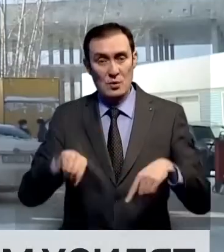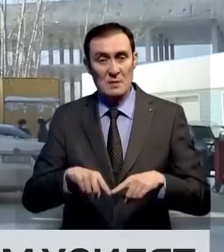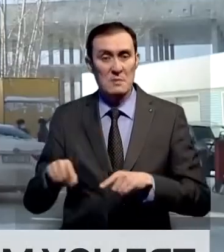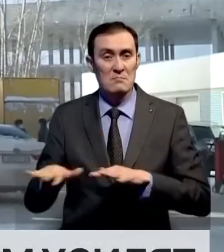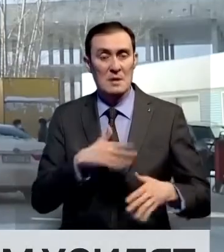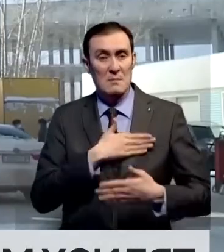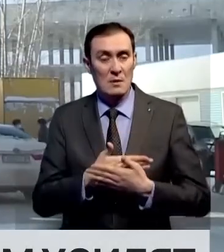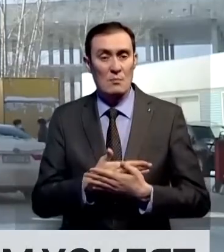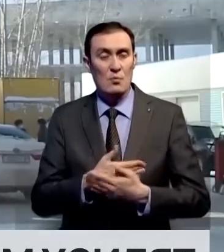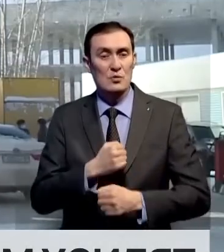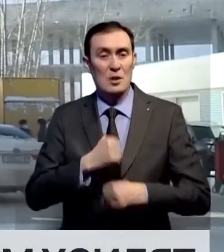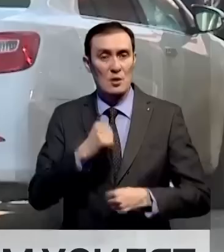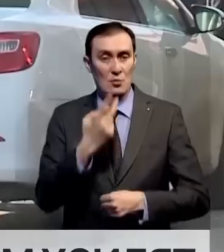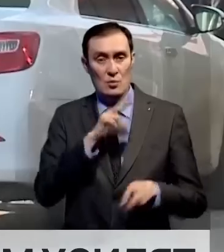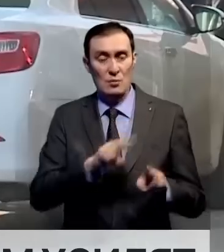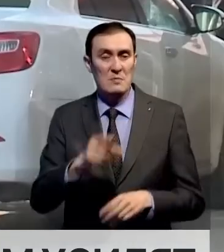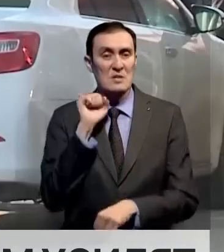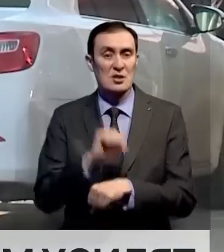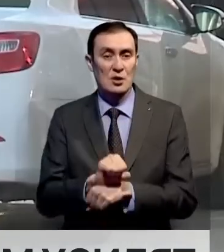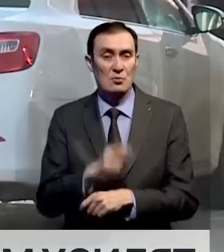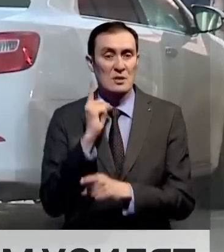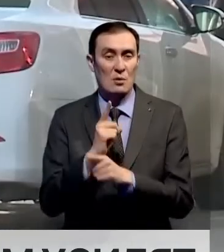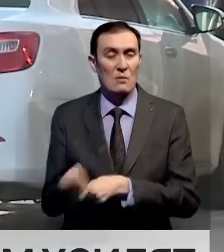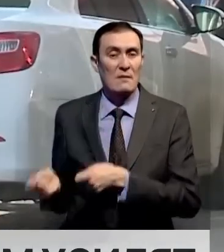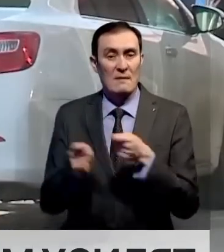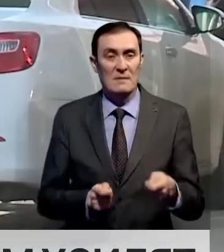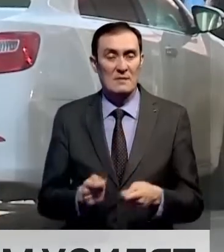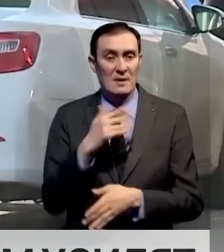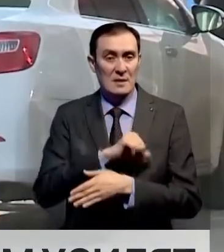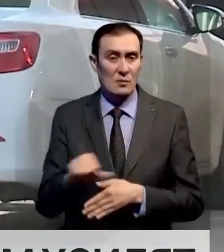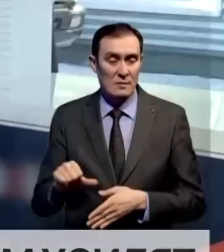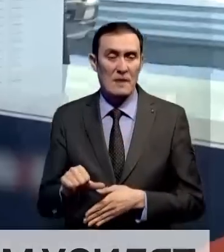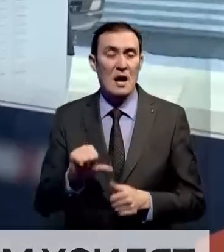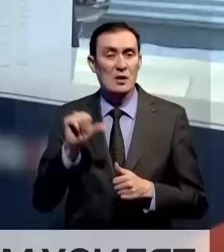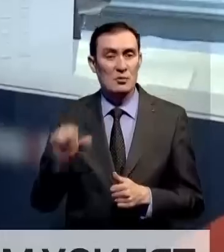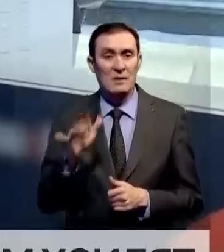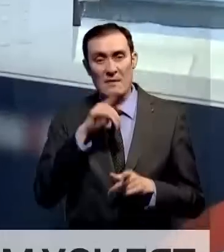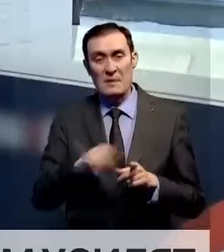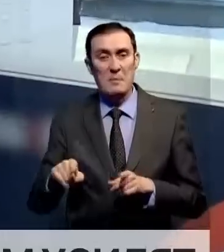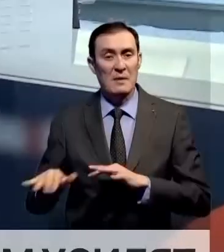госорганами принять меры по усилению контроля и пресечению незаконного вывоза топлива из страны, особенно в